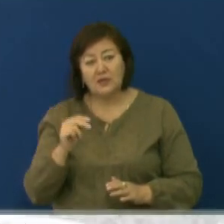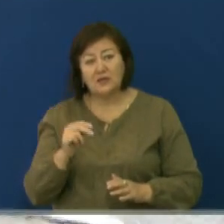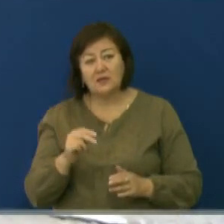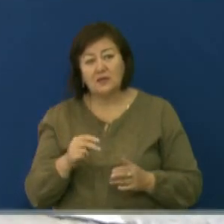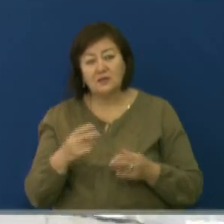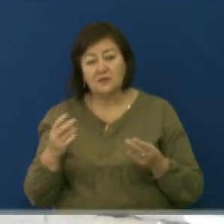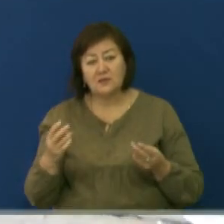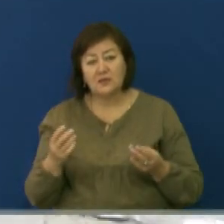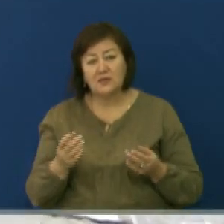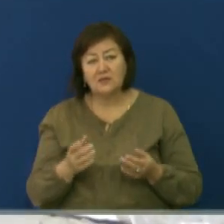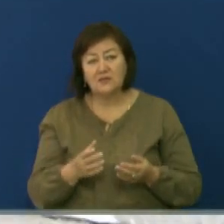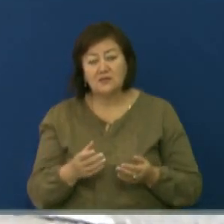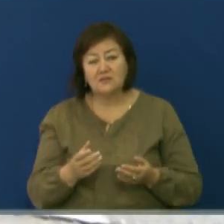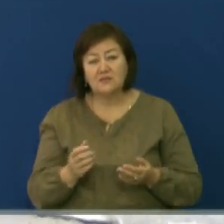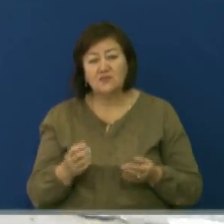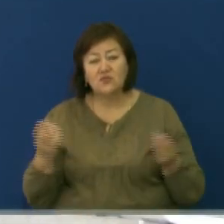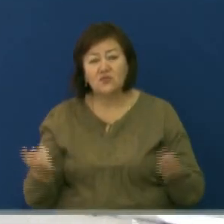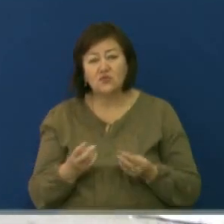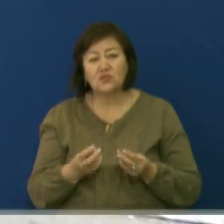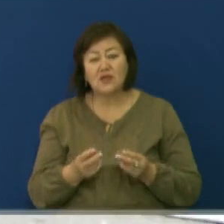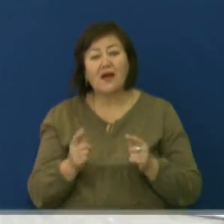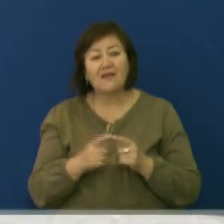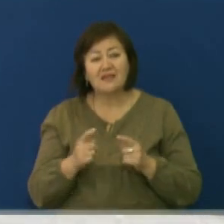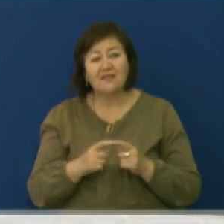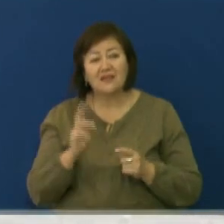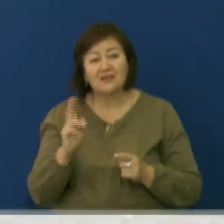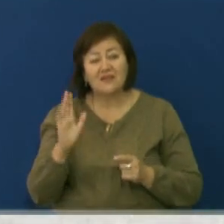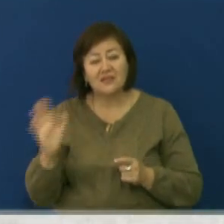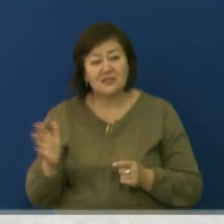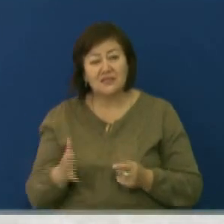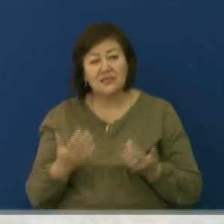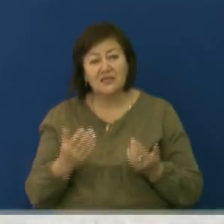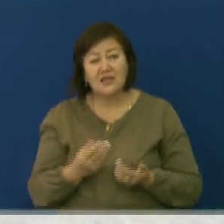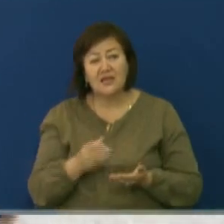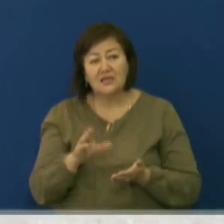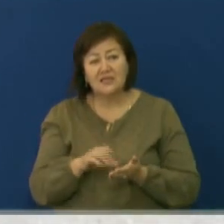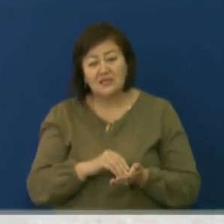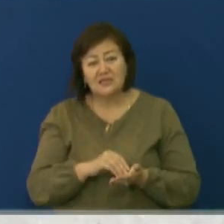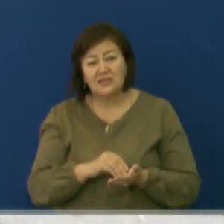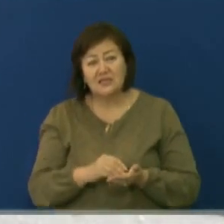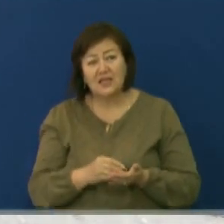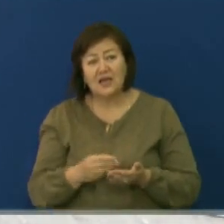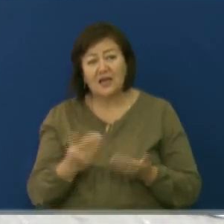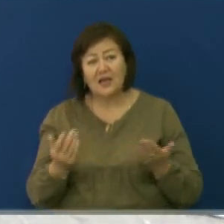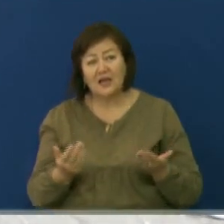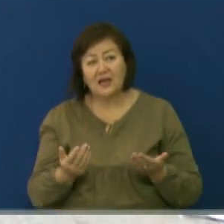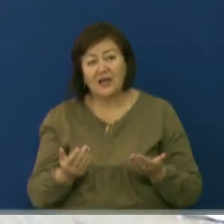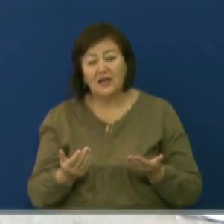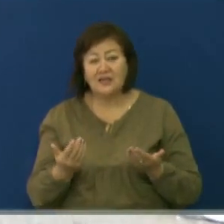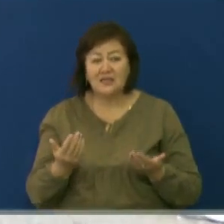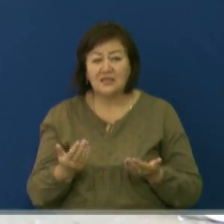келеді. Көбінесе ең бірінші пәтер табу қиын болды, одан кейін бағасымен пәтердің ішіндегі жағдай сәйкес келмей